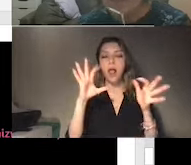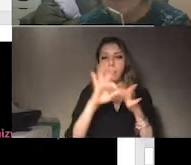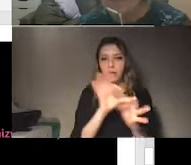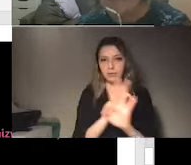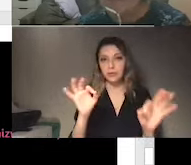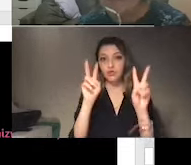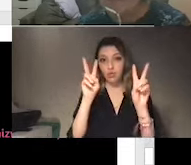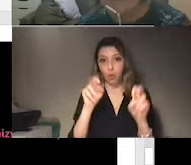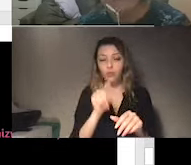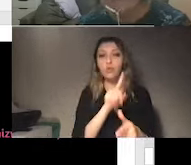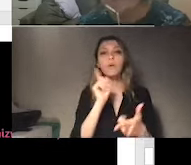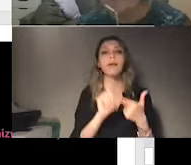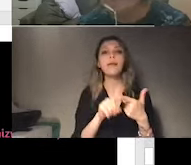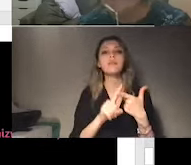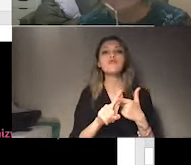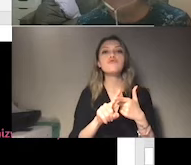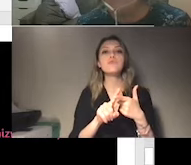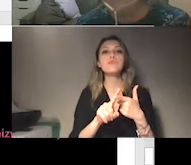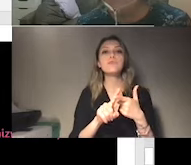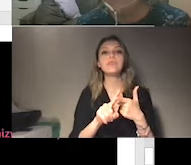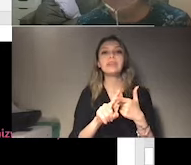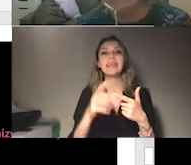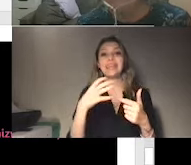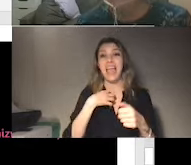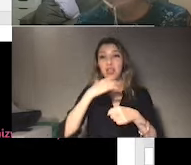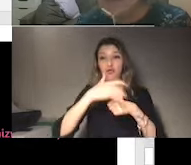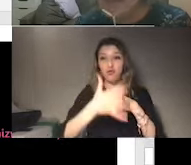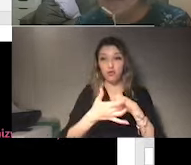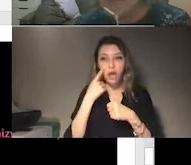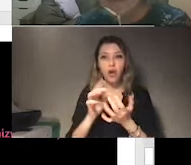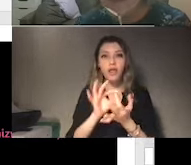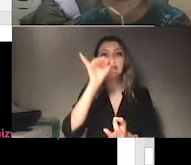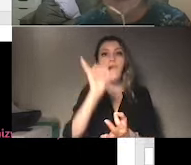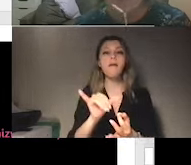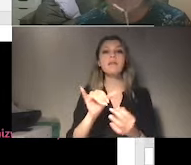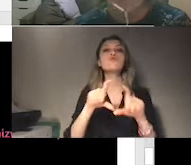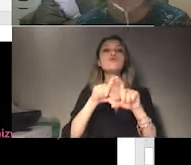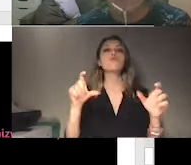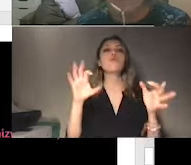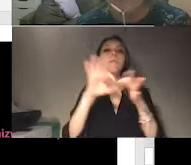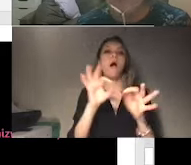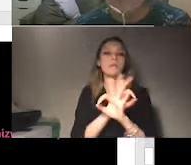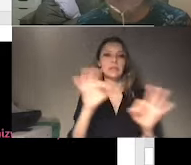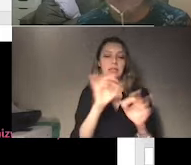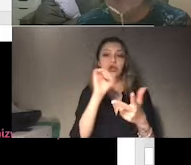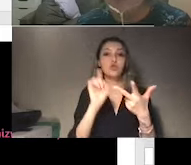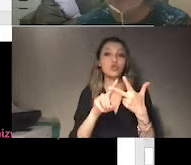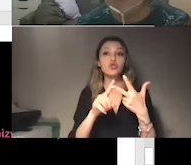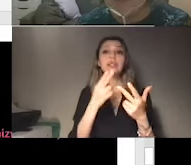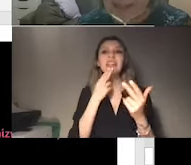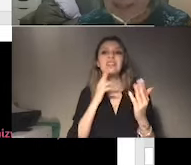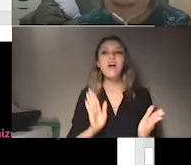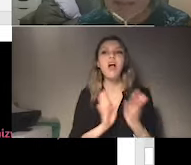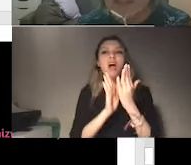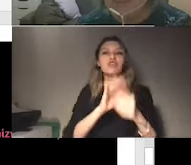İkincisi Ulusal İnsan Hakları Kurumu'nun bağımsızlığı meselesi. Üçüncüsü kanına yönelik